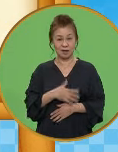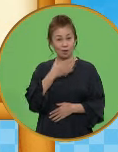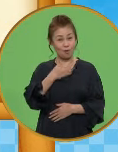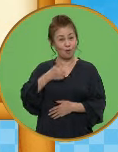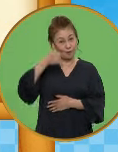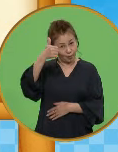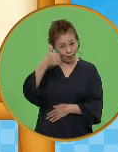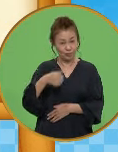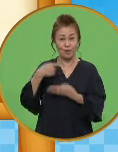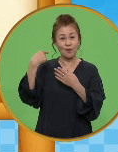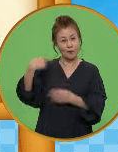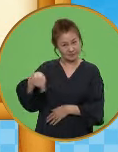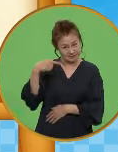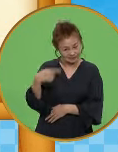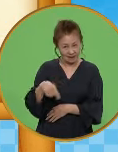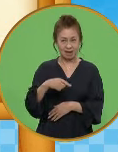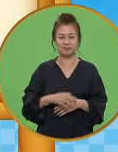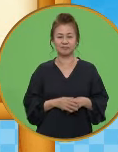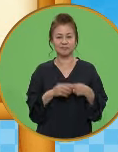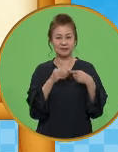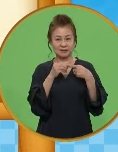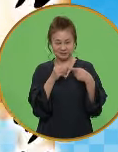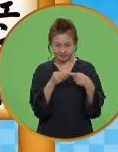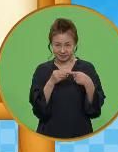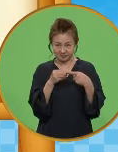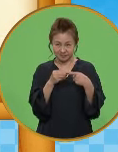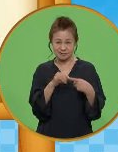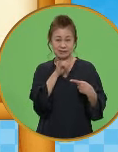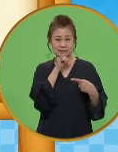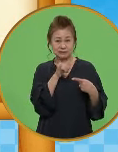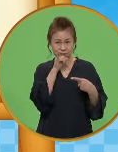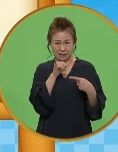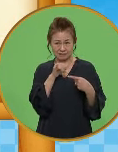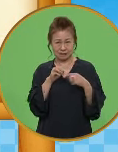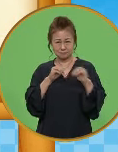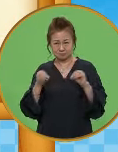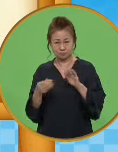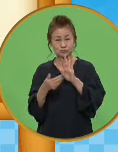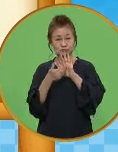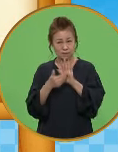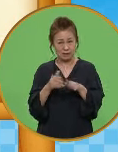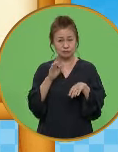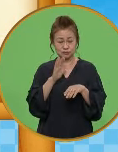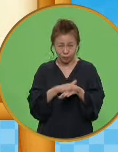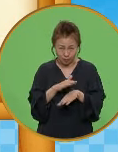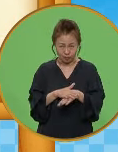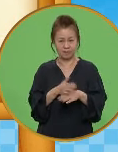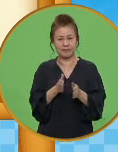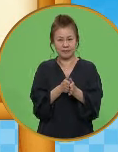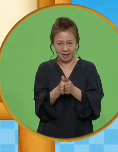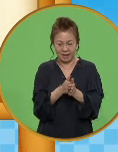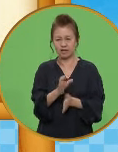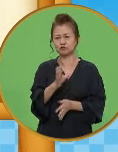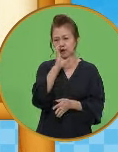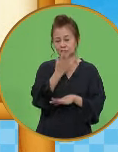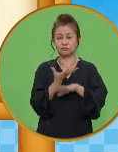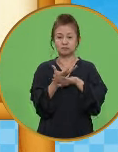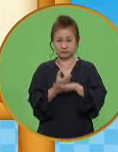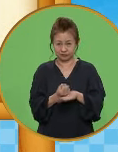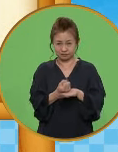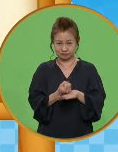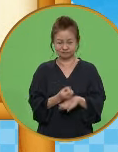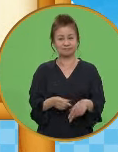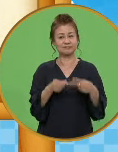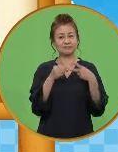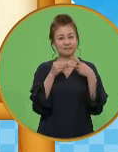五郎公様からの教え。 一つ、インフルエンザに感染しないため手洗いうがいを習慣